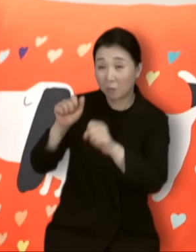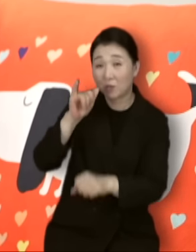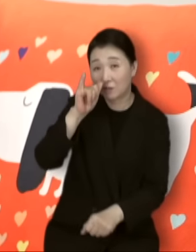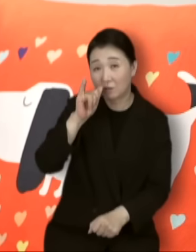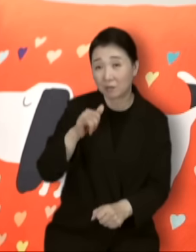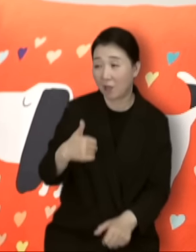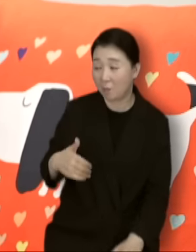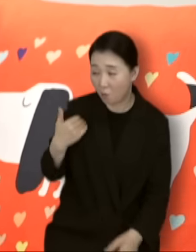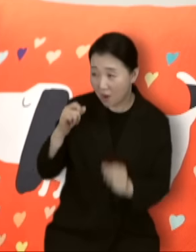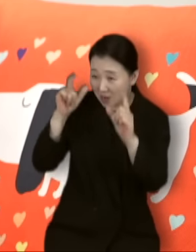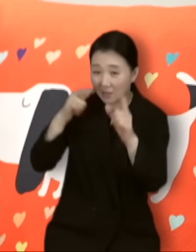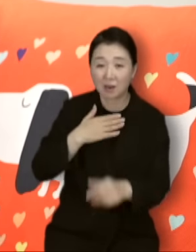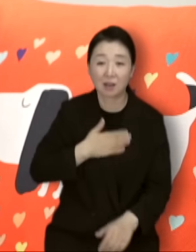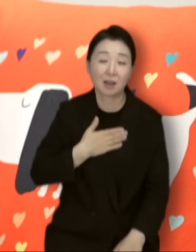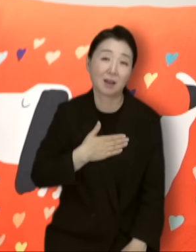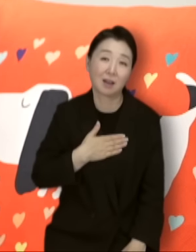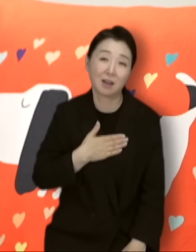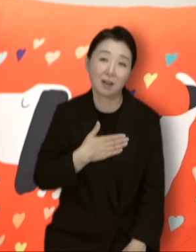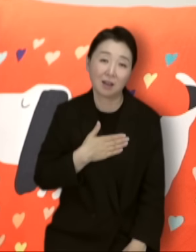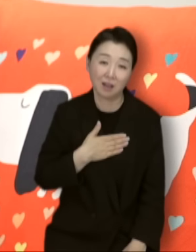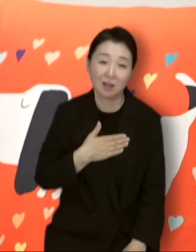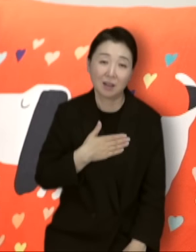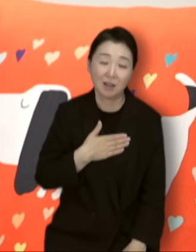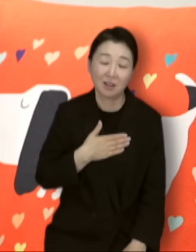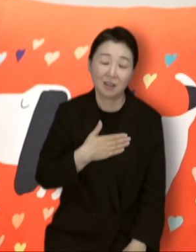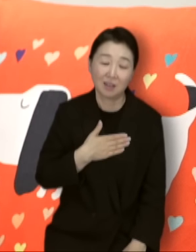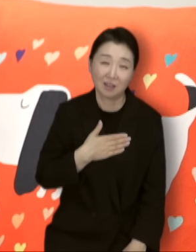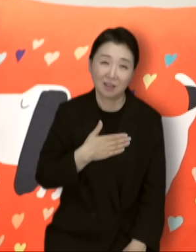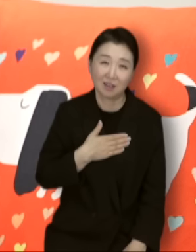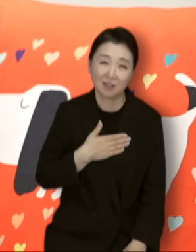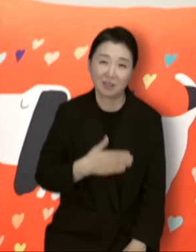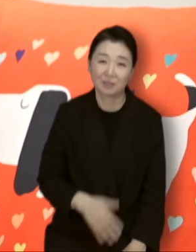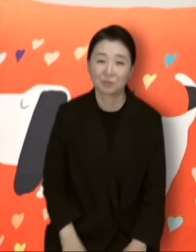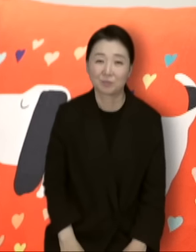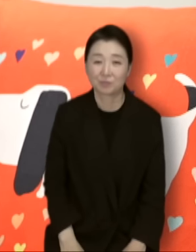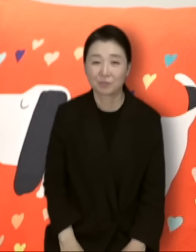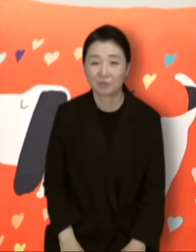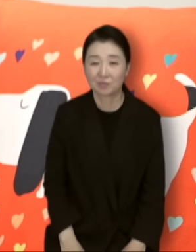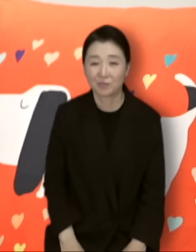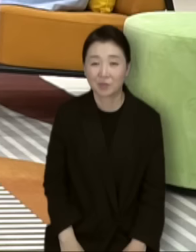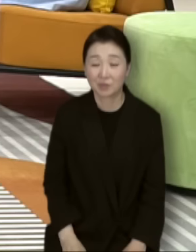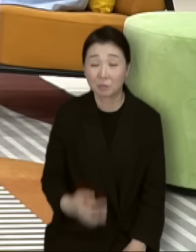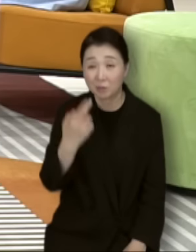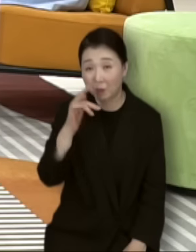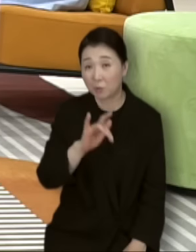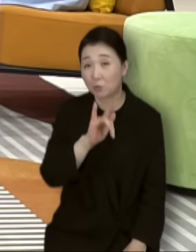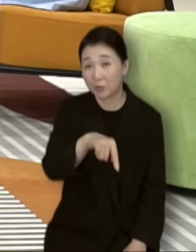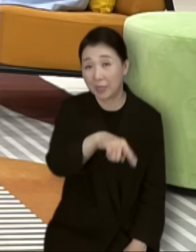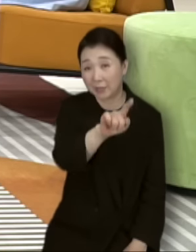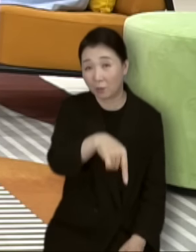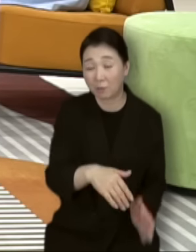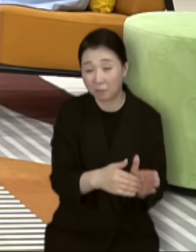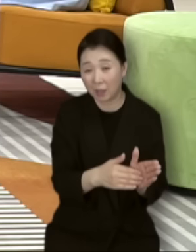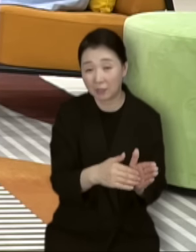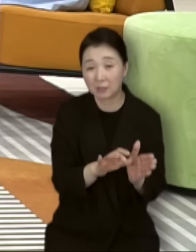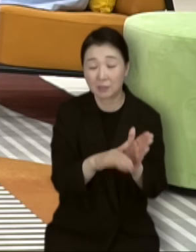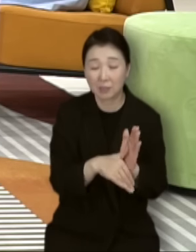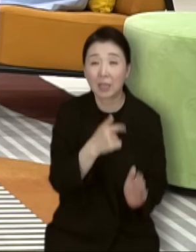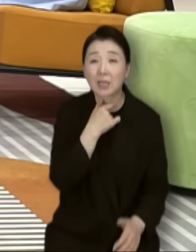있으면 제가 몰랐던 것을 깨달고 이제 그 그런 일들이 있거든요 어 그래가지고 이제 미국 갔다 와